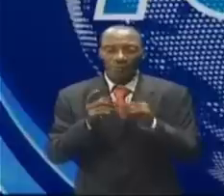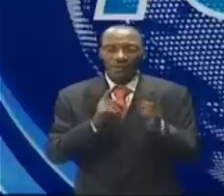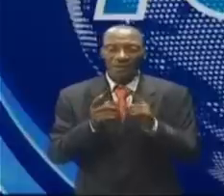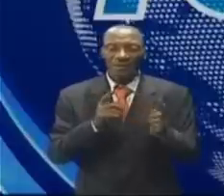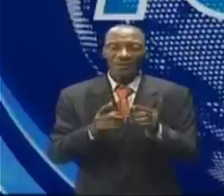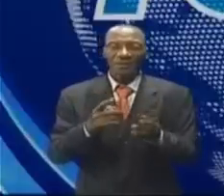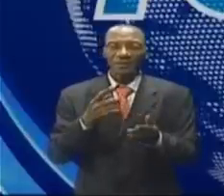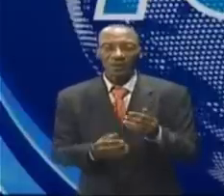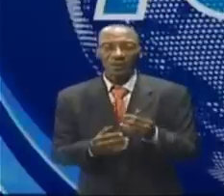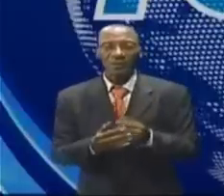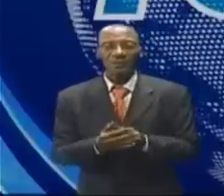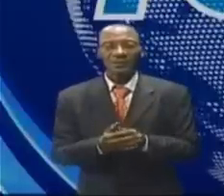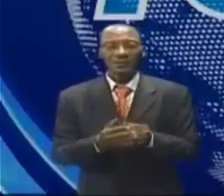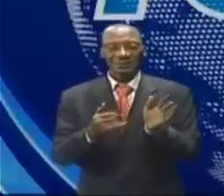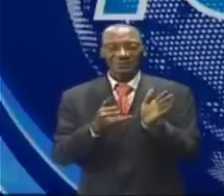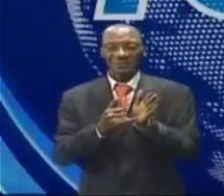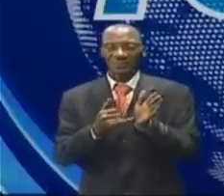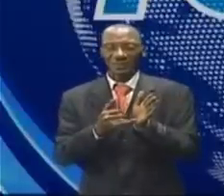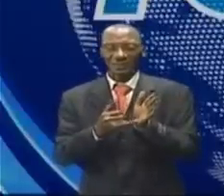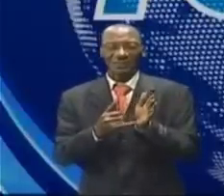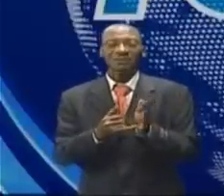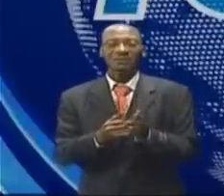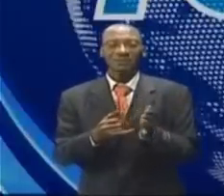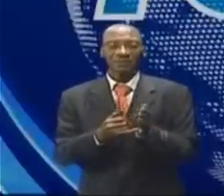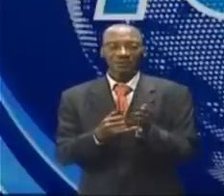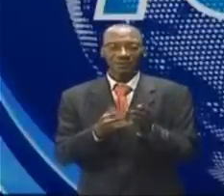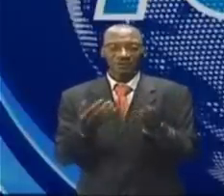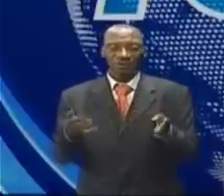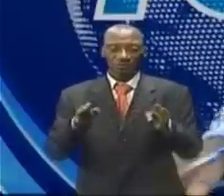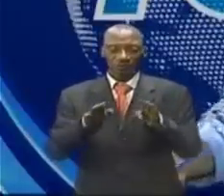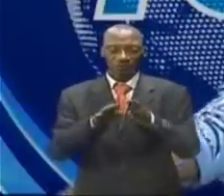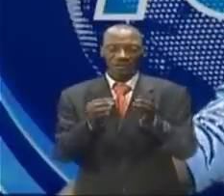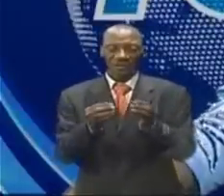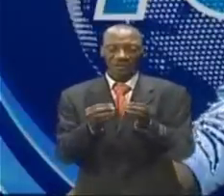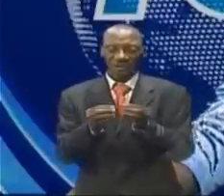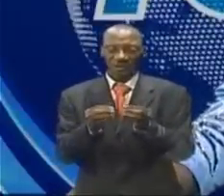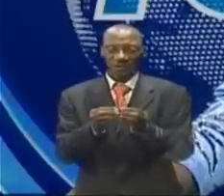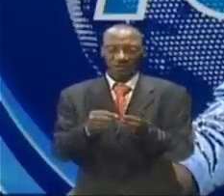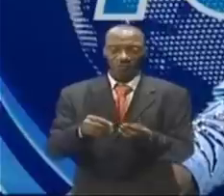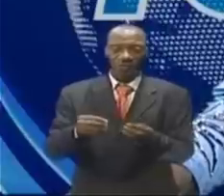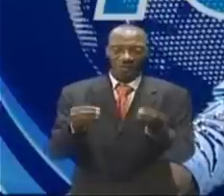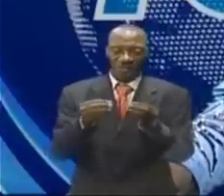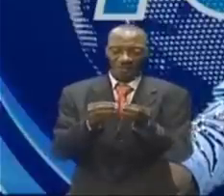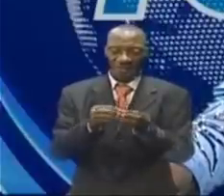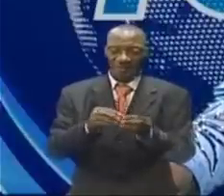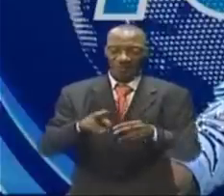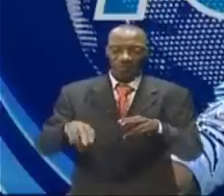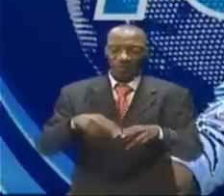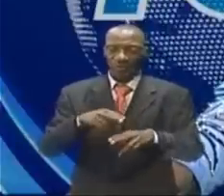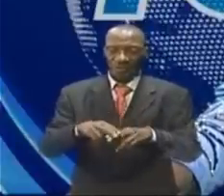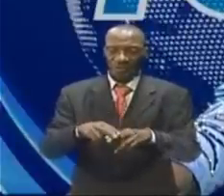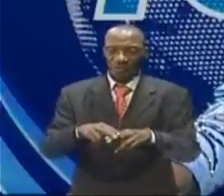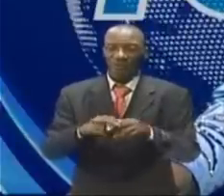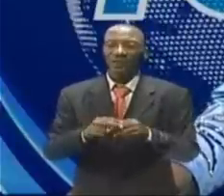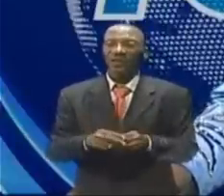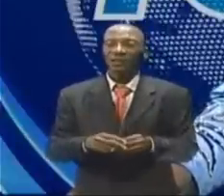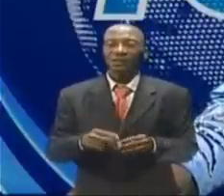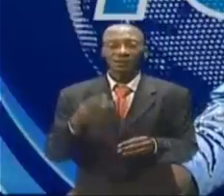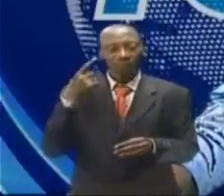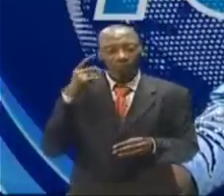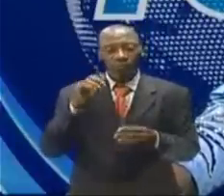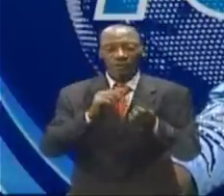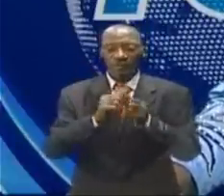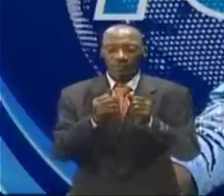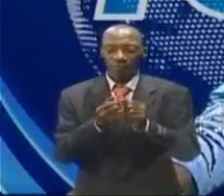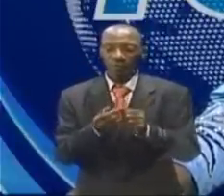clôturé samedi les travaux du second volet de la table ronde nationale sur les industries extractives face à la déforestation